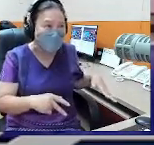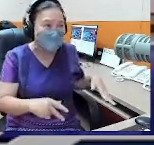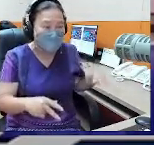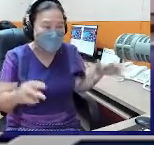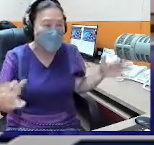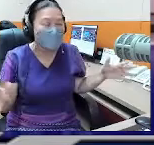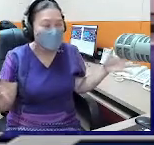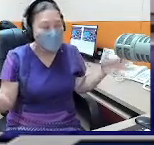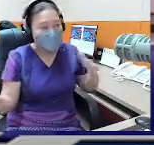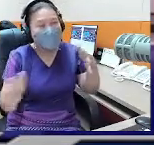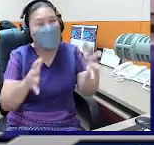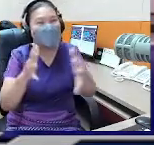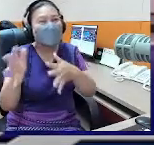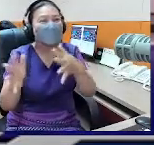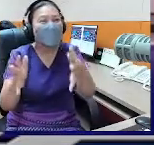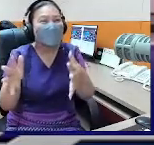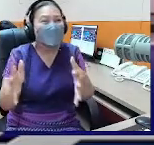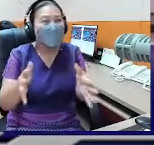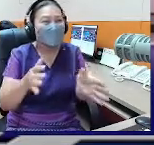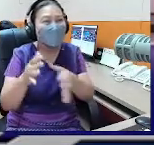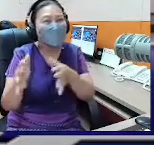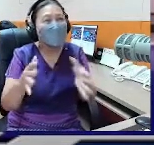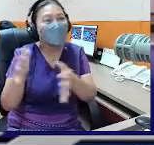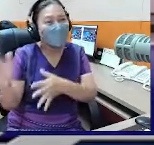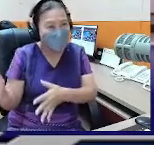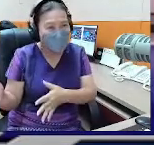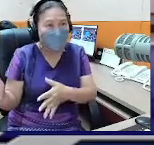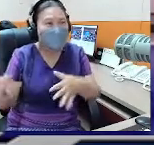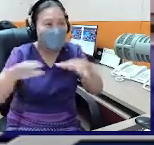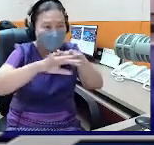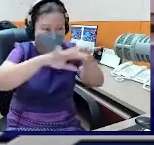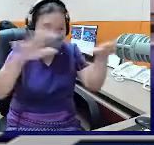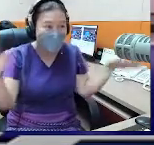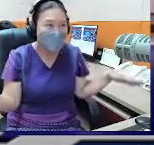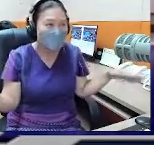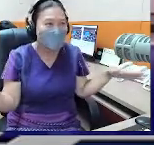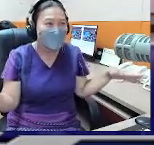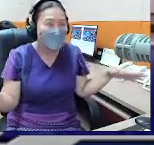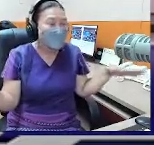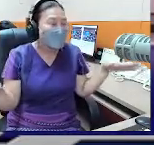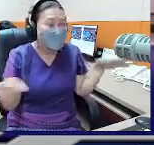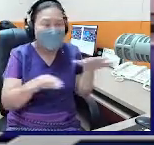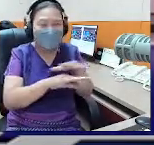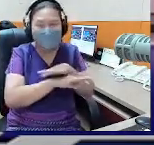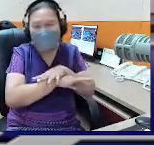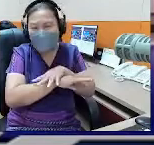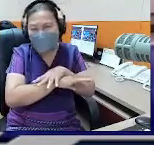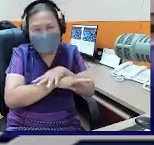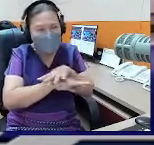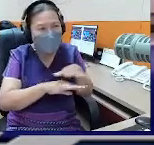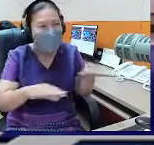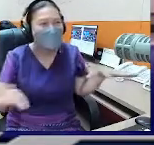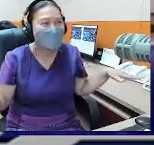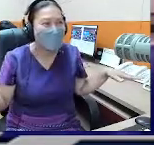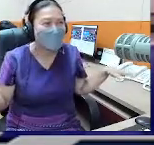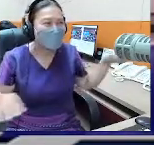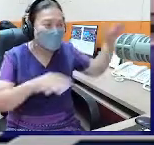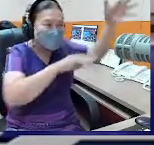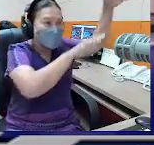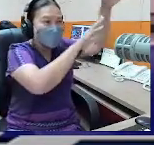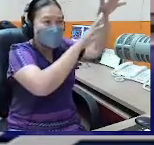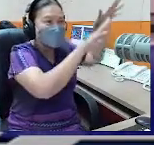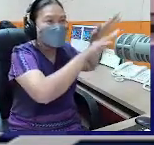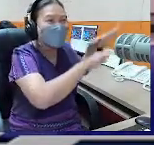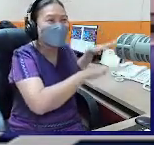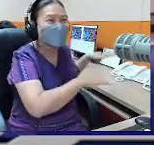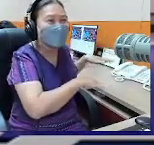นี้นะคะเราก็จะได้จากอาจารย์จากมหาวิทยาลัยสวนดุสิตมาจัดเซตบล็อกให้ ใช่ค่ะใช่ แขกรับประทับใจมากมันมีส